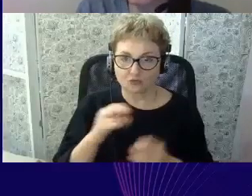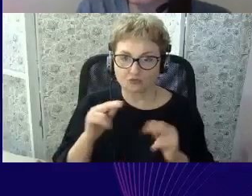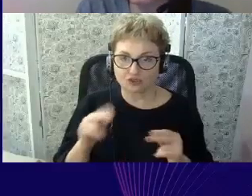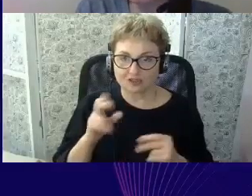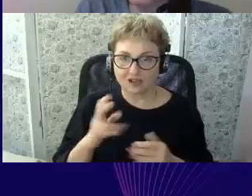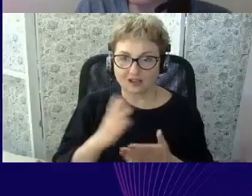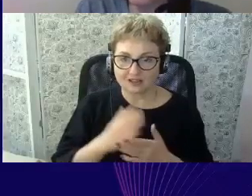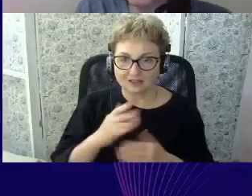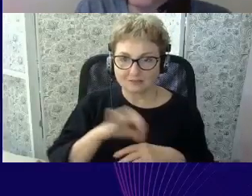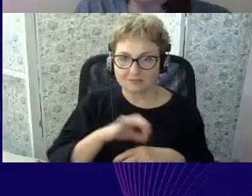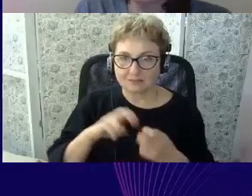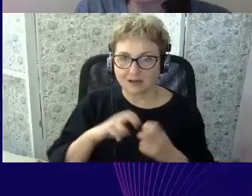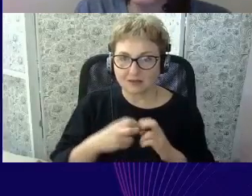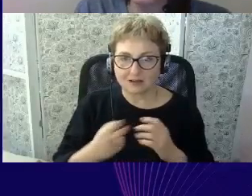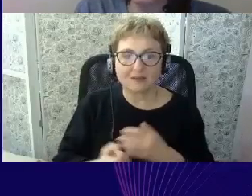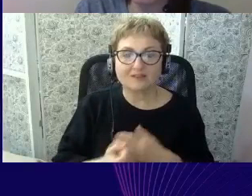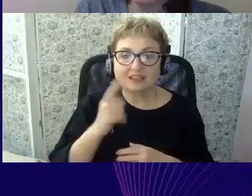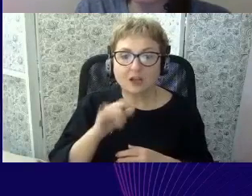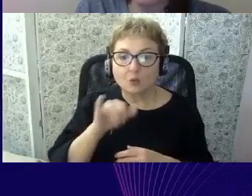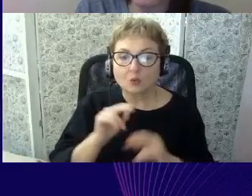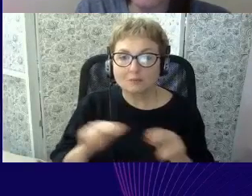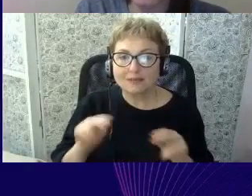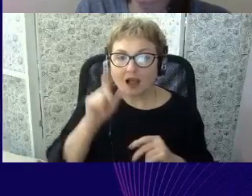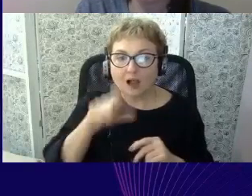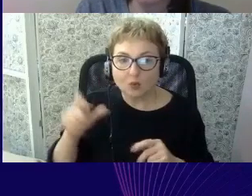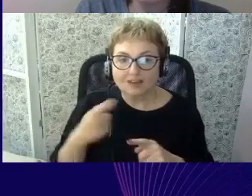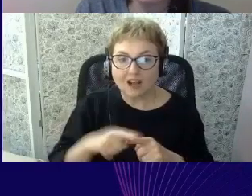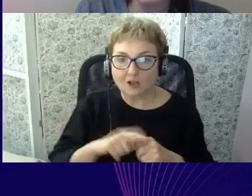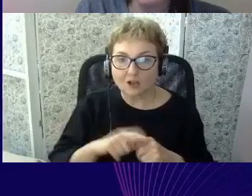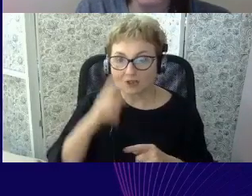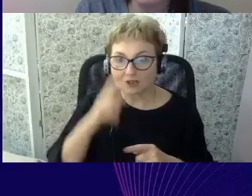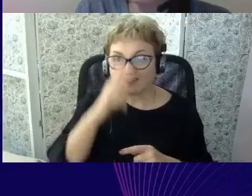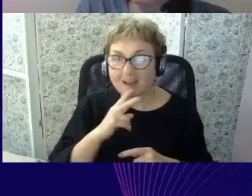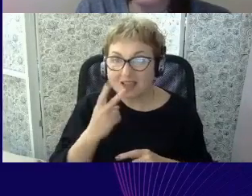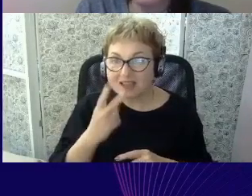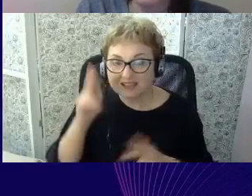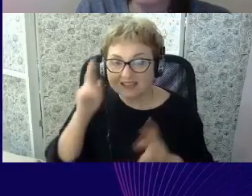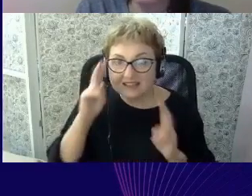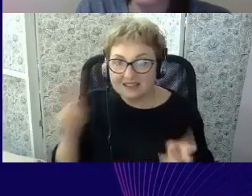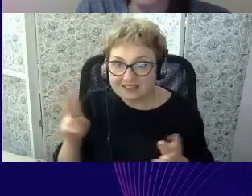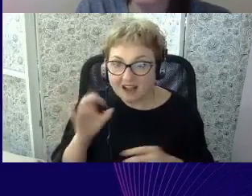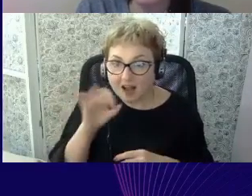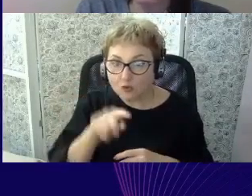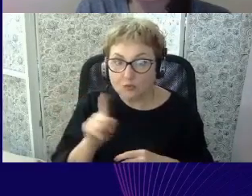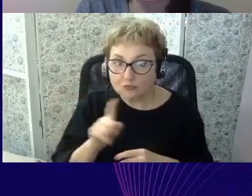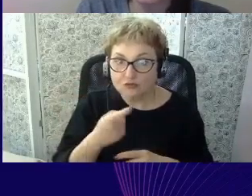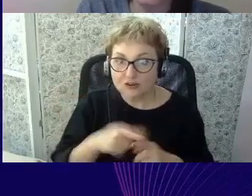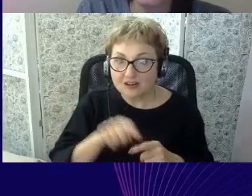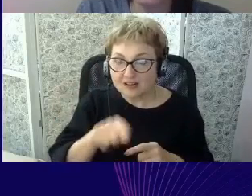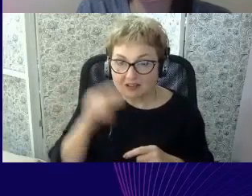честно, как есть головная боль, возникает у педагогов, которые 2 месяца не знали о том, что